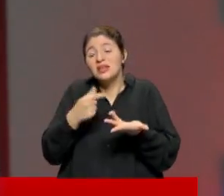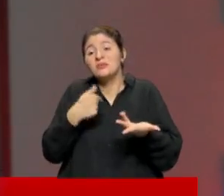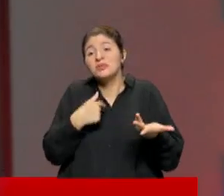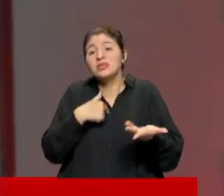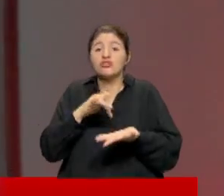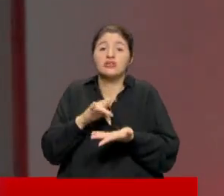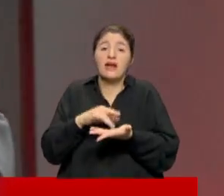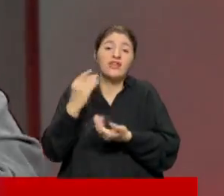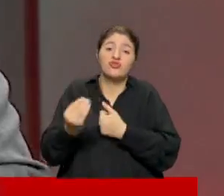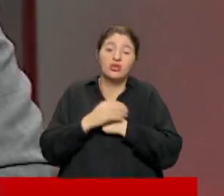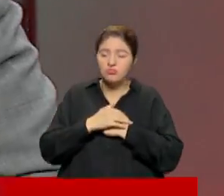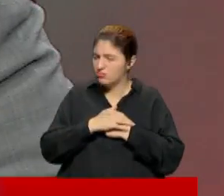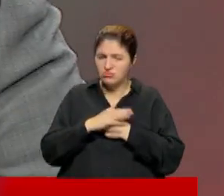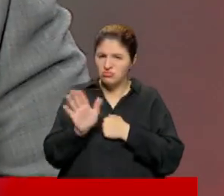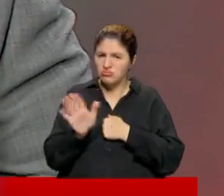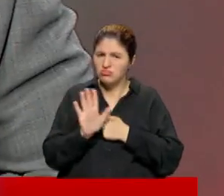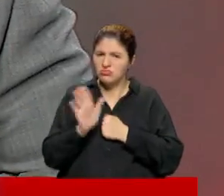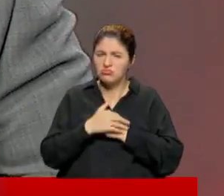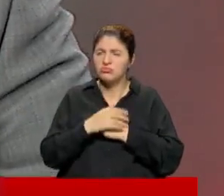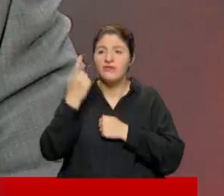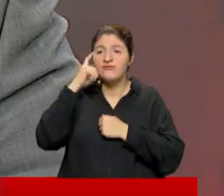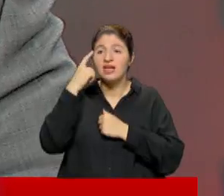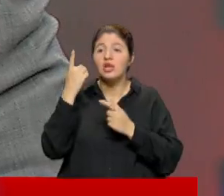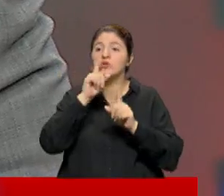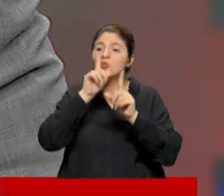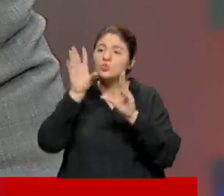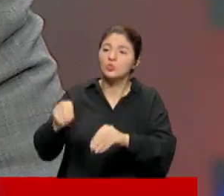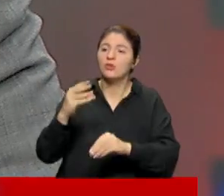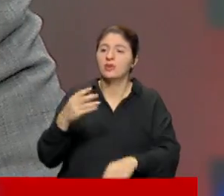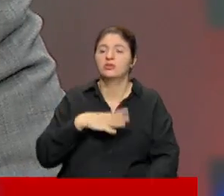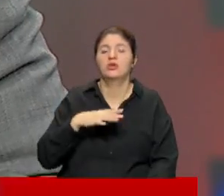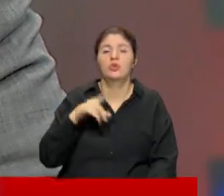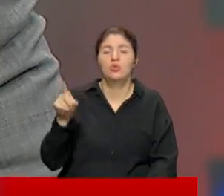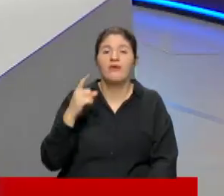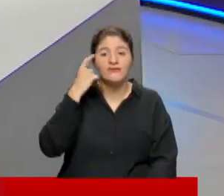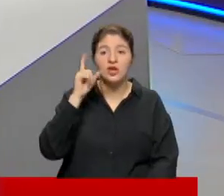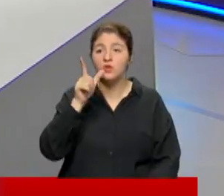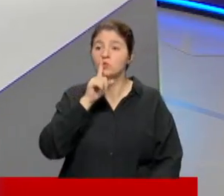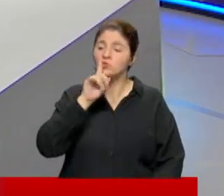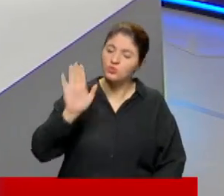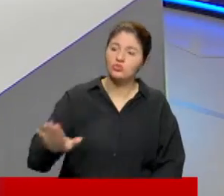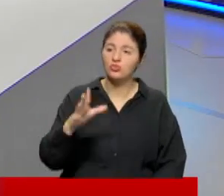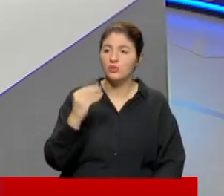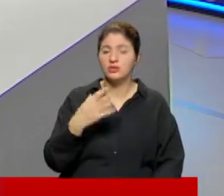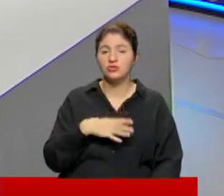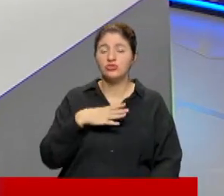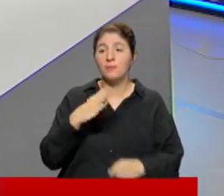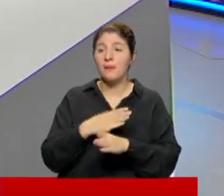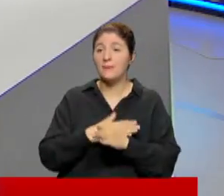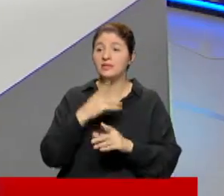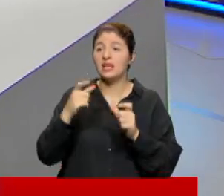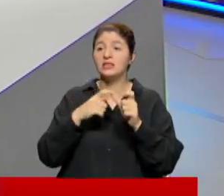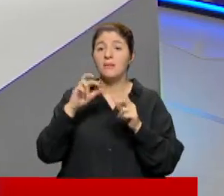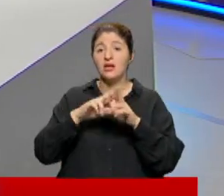Biz ceza getireceğiz Hayır fikirler susturulmak isteniyor fikirler susturulmak isteniyor memlekette